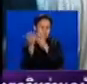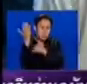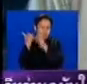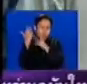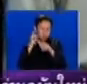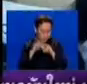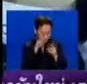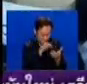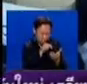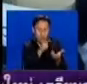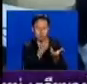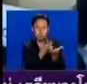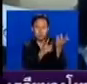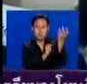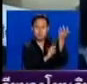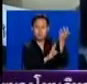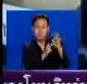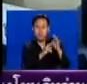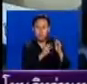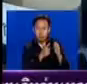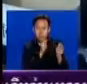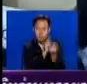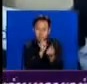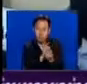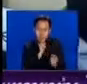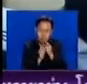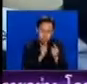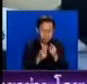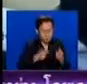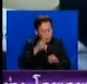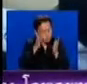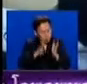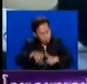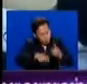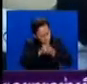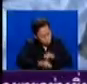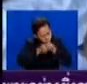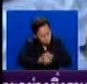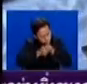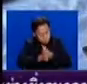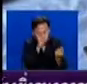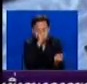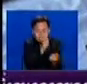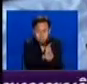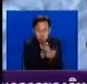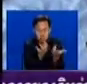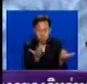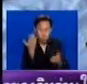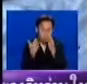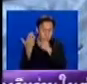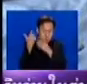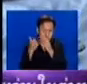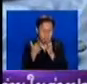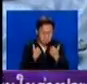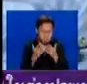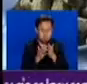ายหมู่ที่3ตำบลบางดีอำเภอห้วยยอดจังหวัดตรังหลังจากที่ชาวบ้านได้ขุดค้นและพบวัตถุโบราณหลายชนิด